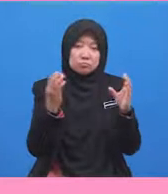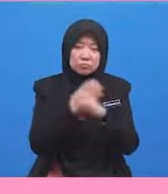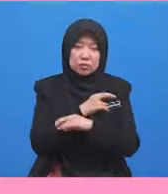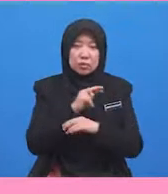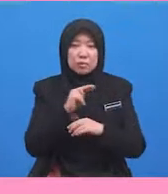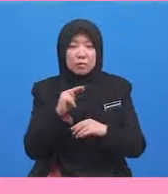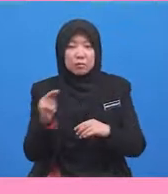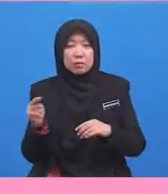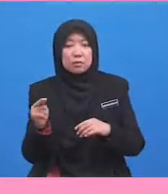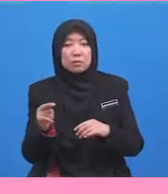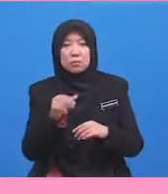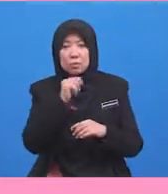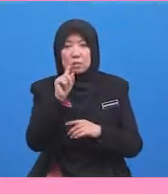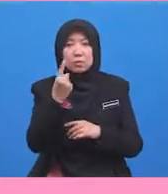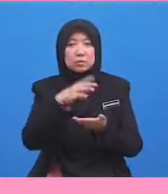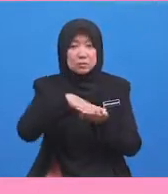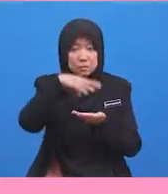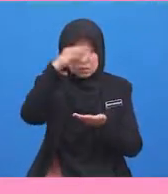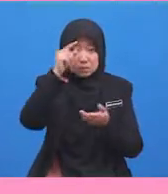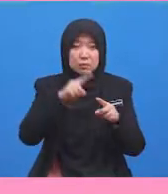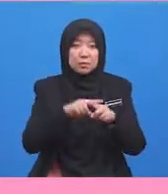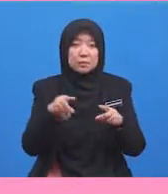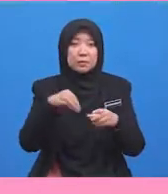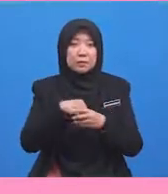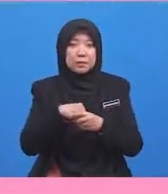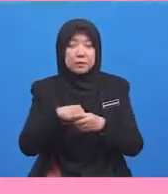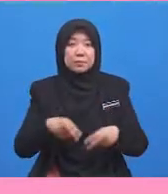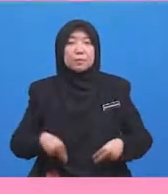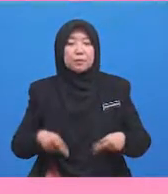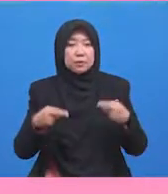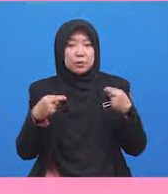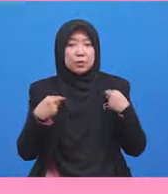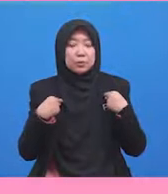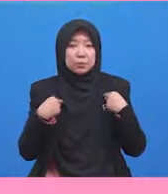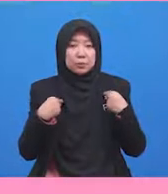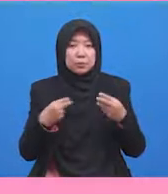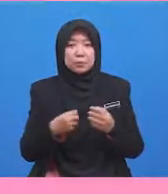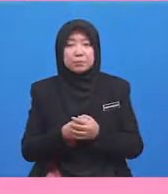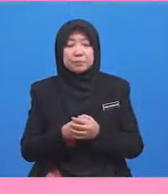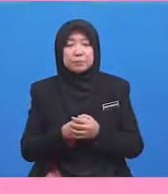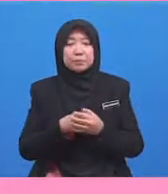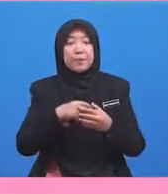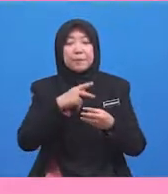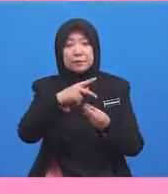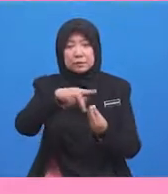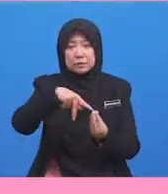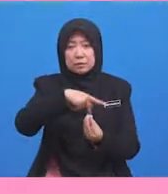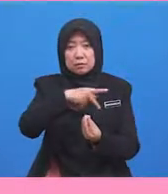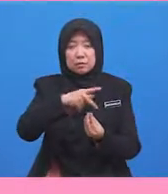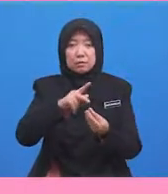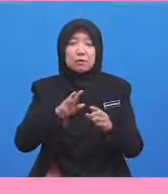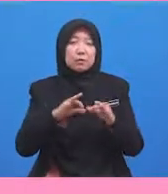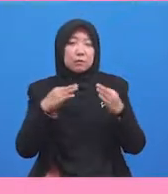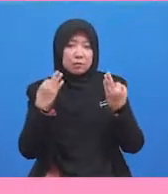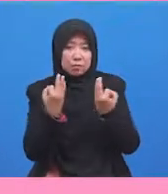bukan saja dalam pelajaran Wah Gan dalam kehidupan dan seperti itu sekitaran keluarga